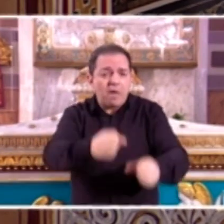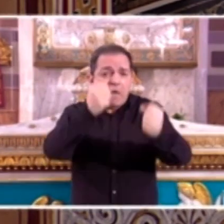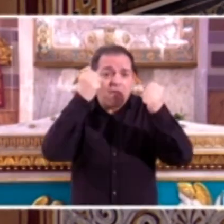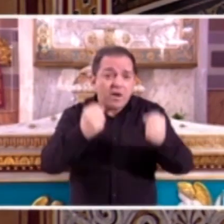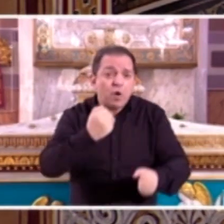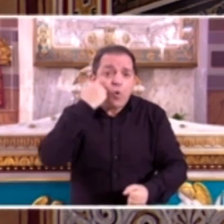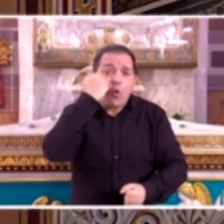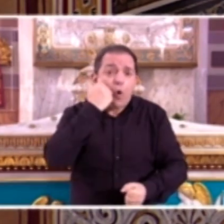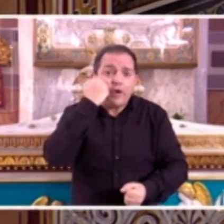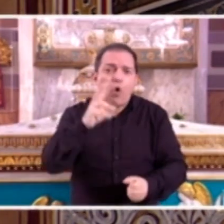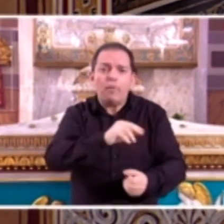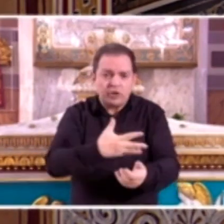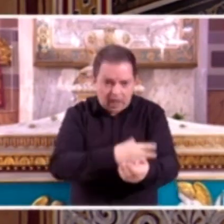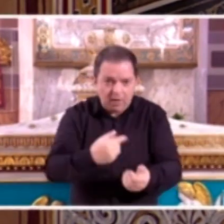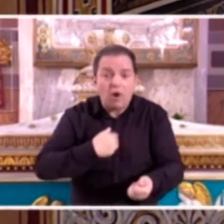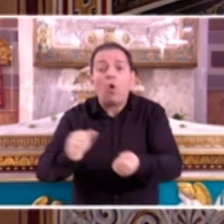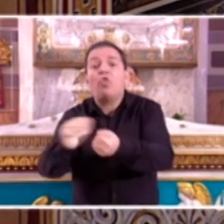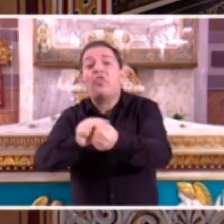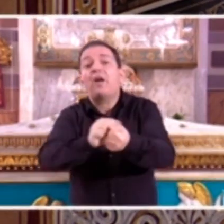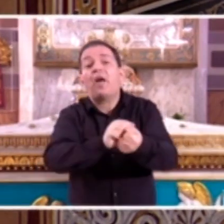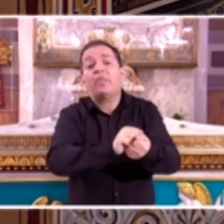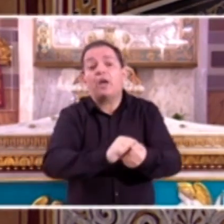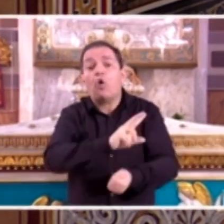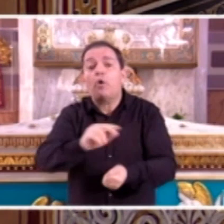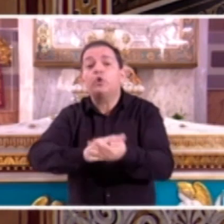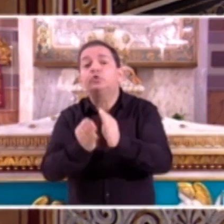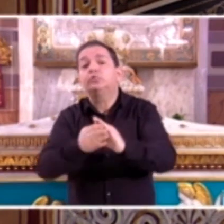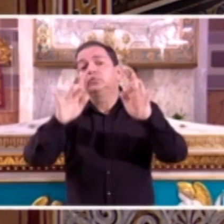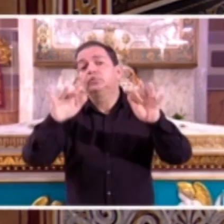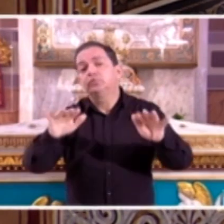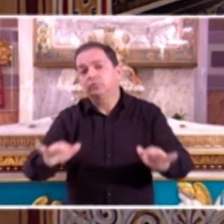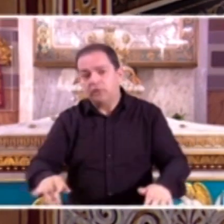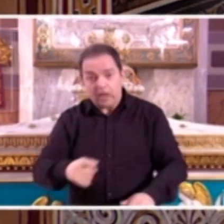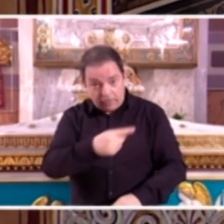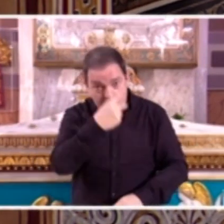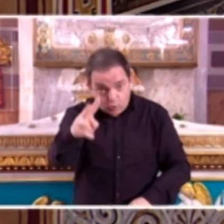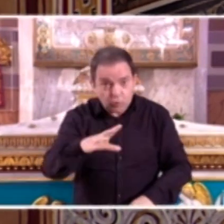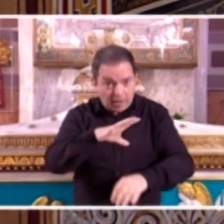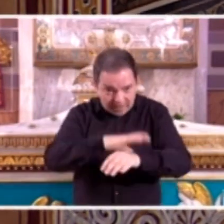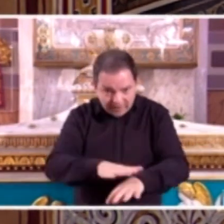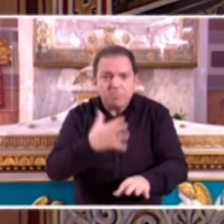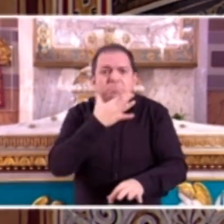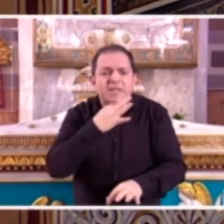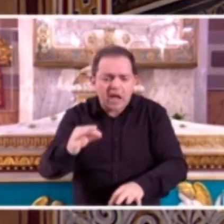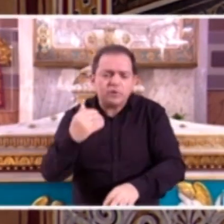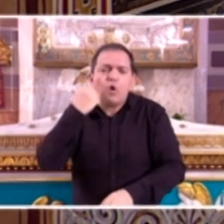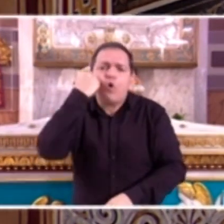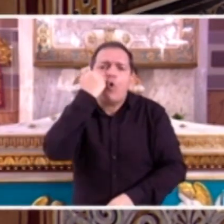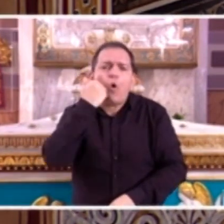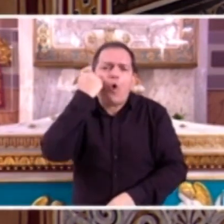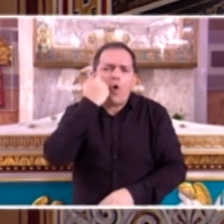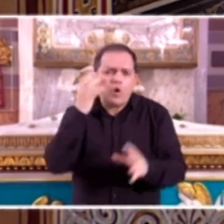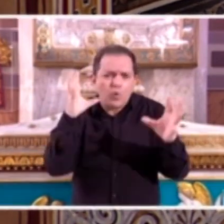Είναι οι αμαρτίες σας κόκκινες σαν το αίμα, μα σαν το χιόνι θα